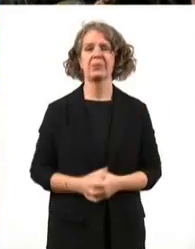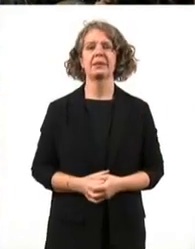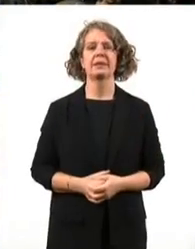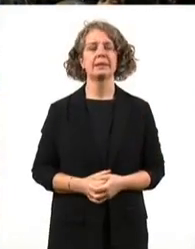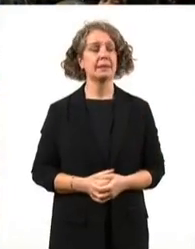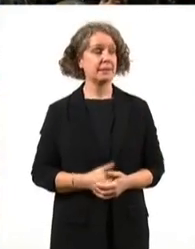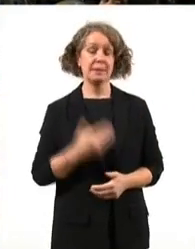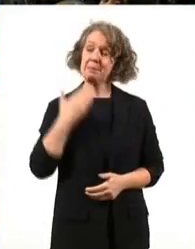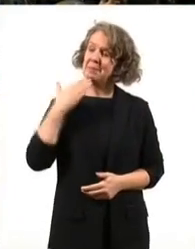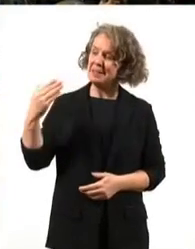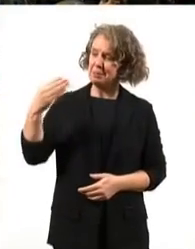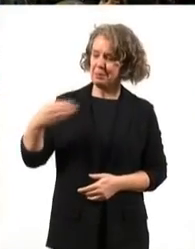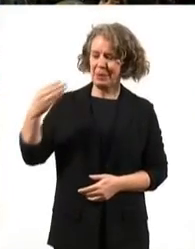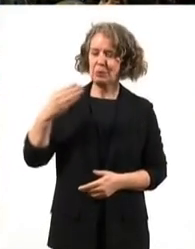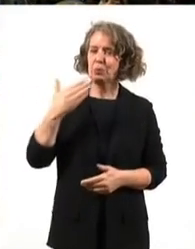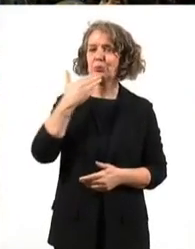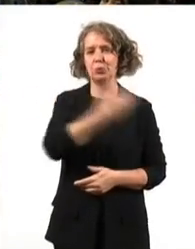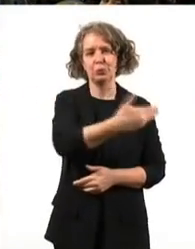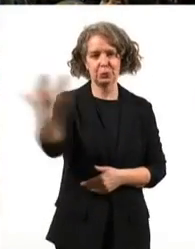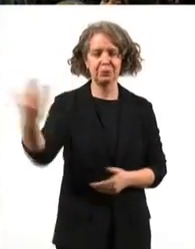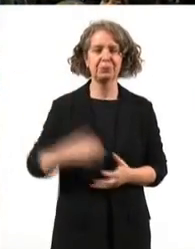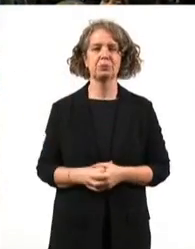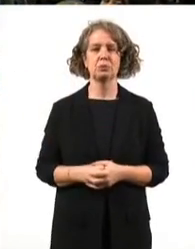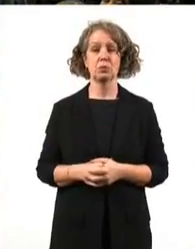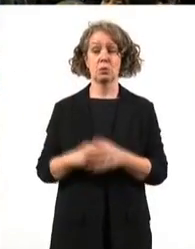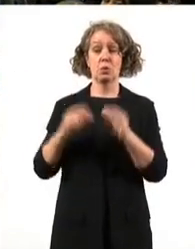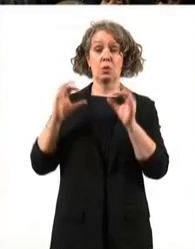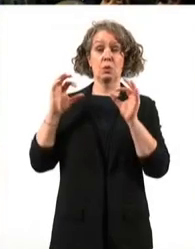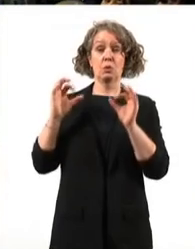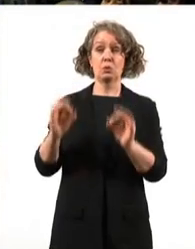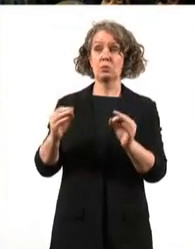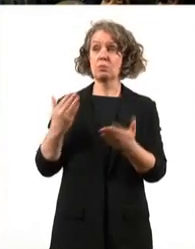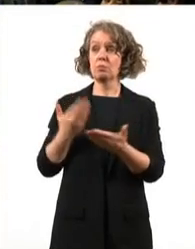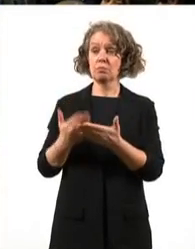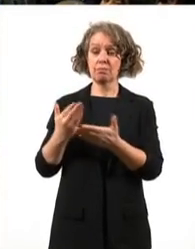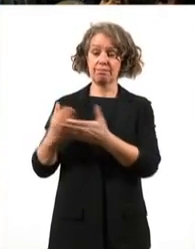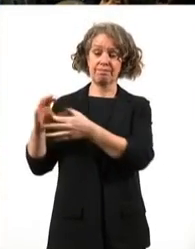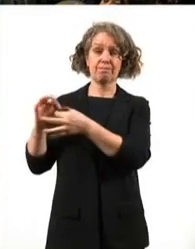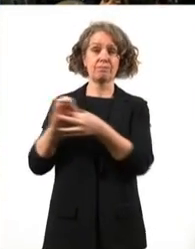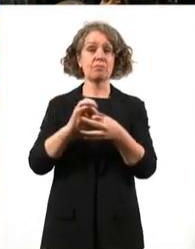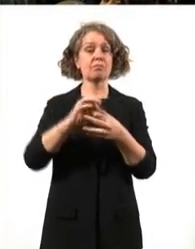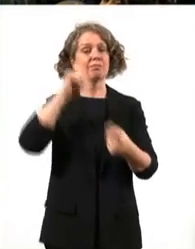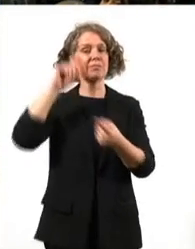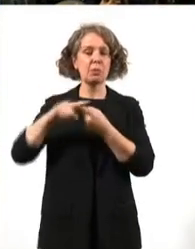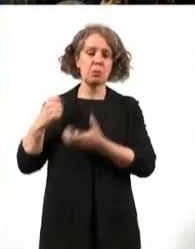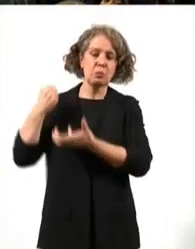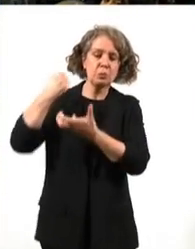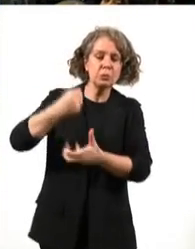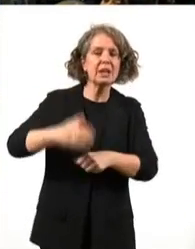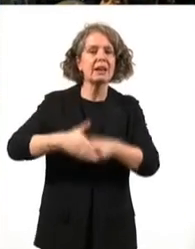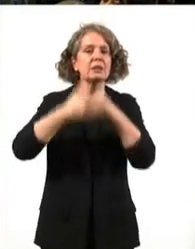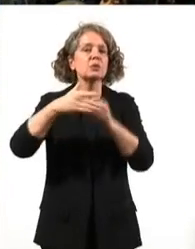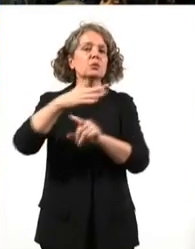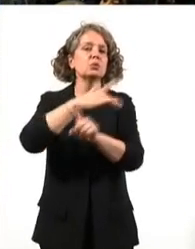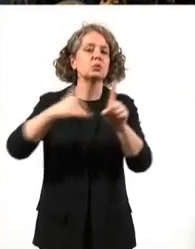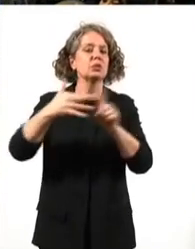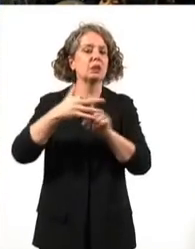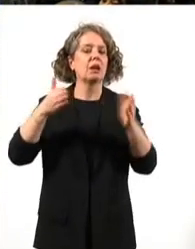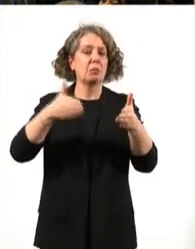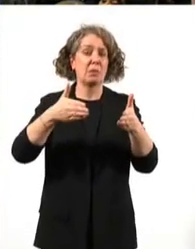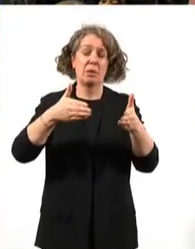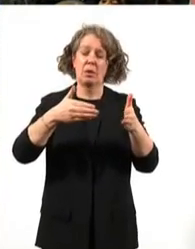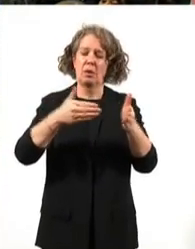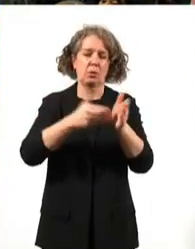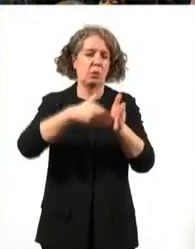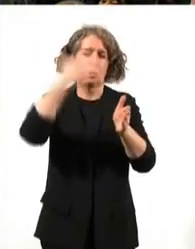Merci Mathieu, bonjour à toutes et tous. Alors effectivement, un sujet qui va s'appliquer à la question des bourses et des aides sociales, mais qu'on pourrait élargir finalement à plein